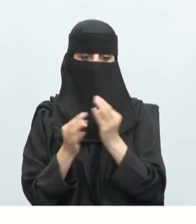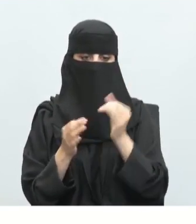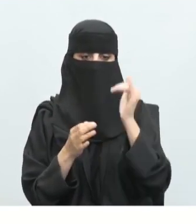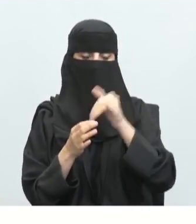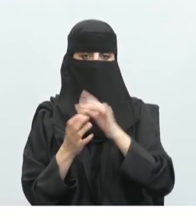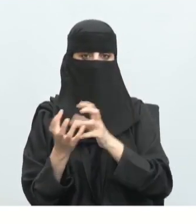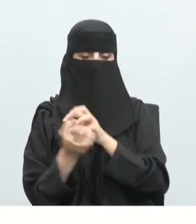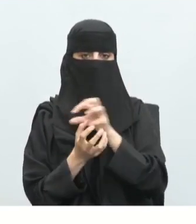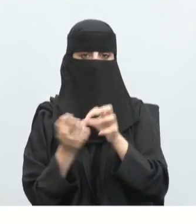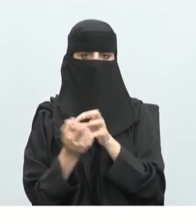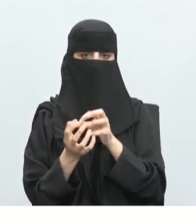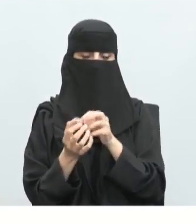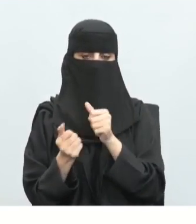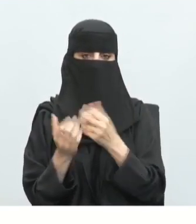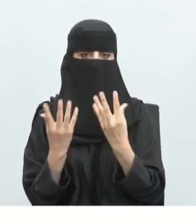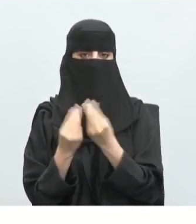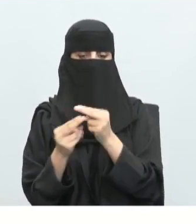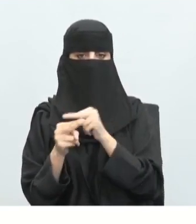ضمنها المشكله